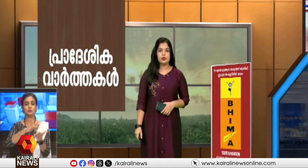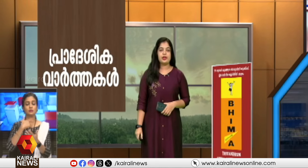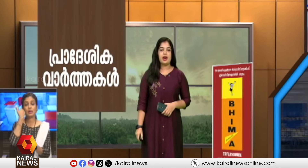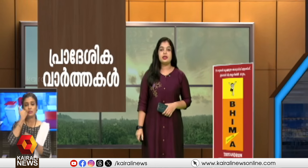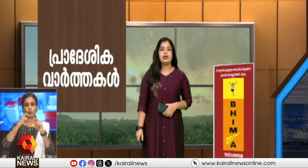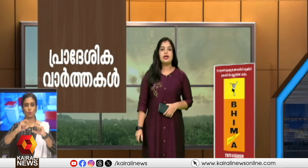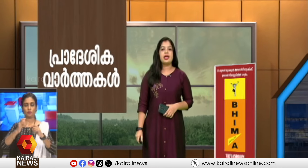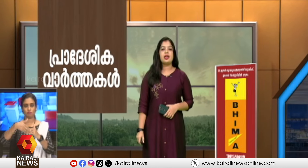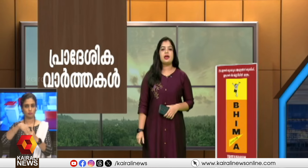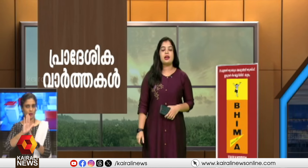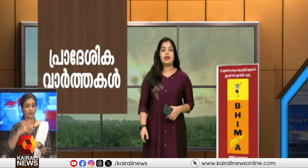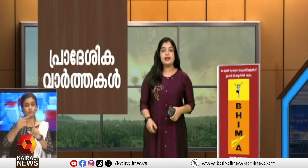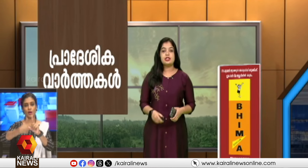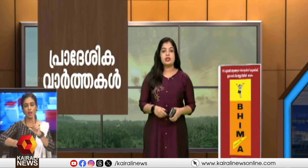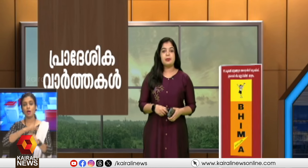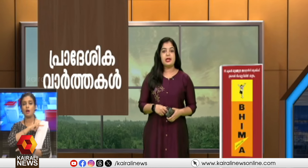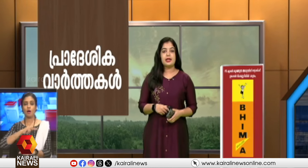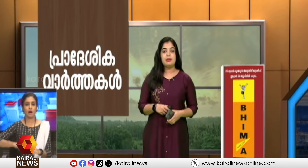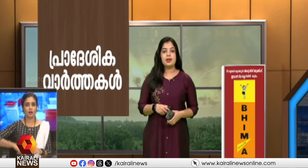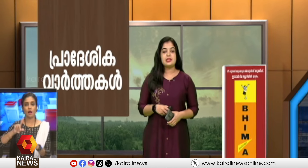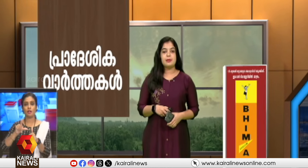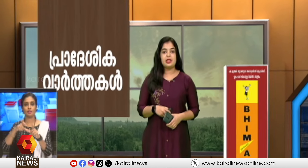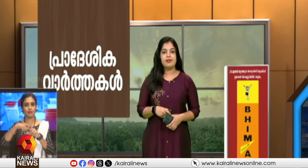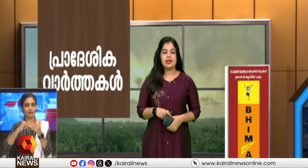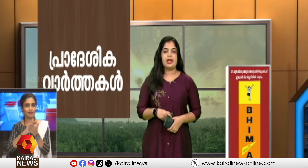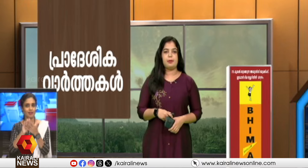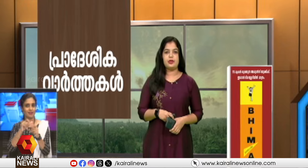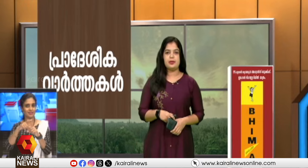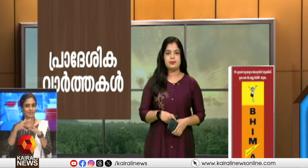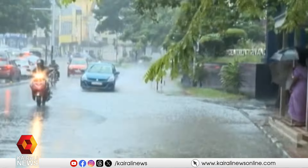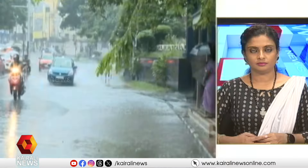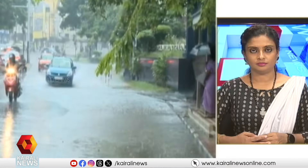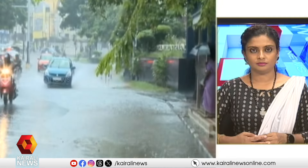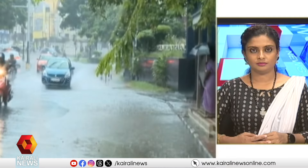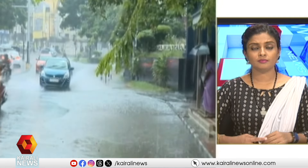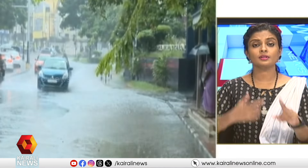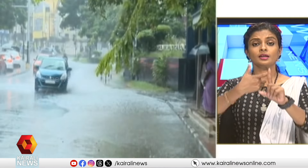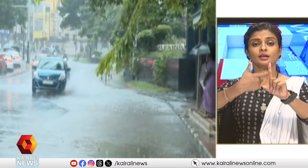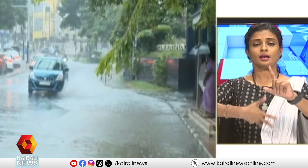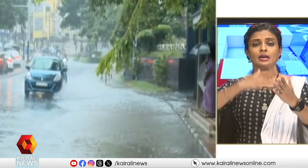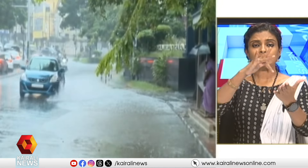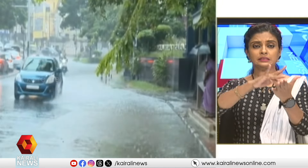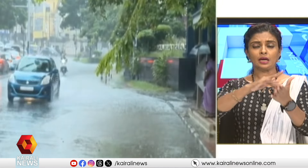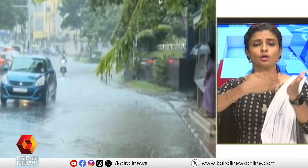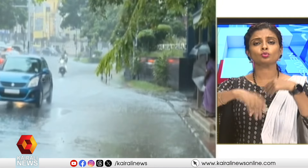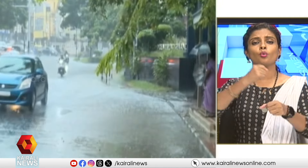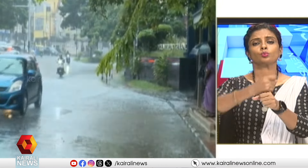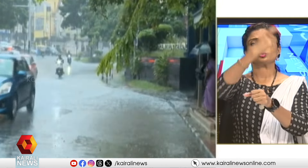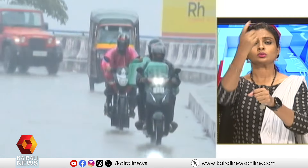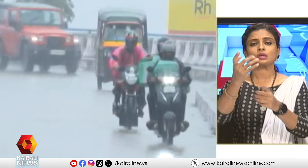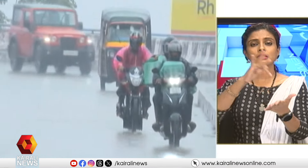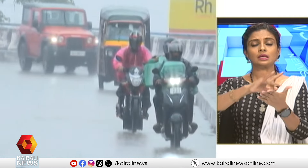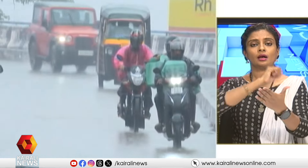അലേർട്ടും തുടരുകയാണ് കേരള കർണാടക ലക്ഷദ്വീപ് തീരങ്ങളിൽ മത്സ്യബന്ധന വിലക്ക് ഏർപ്പെടുത്തി കേരള തീരം മുതൽ തെക്കൻ ഗുജറാത്ത് തീരം വരെ